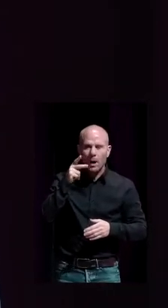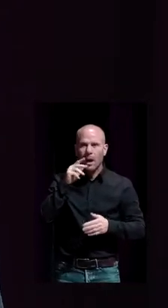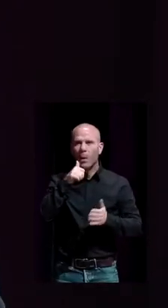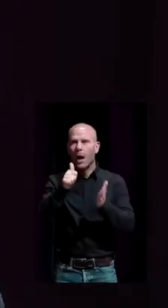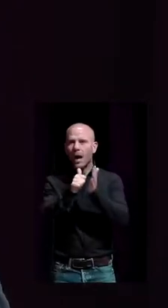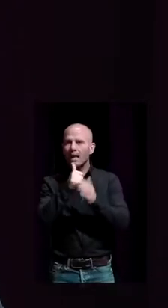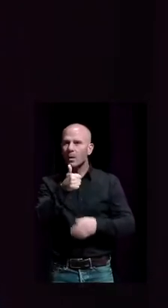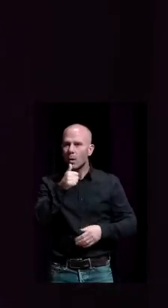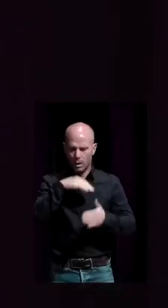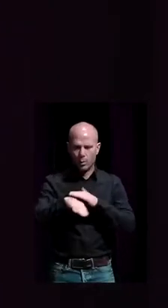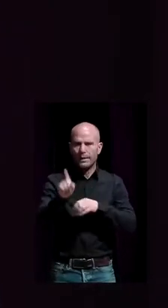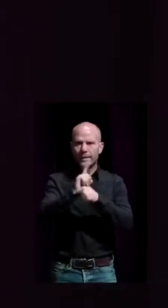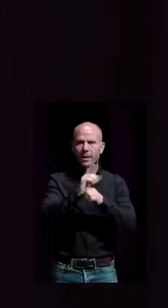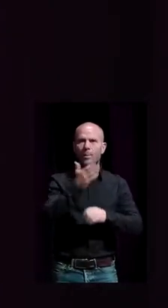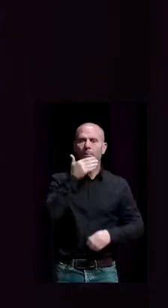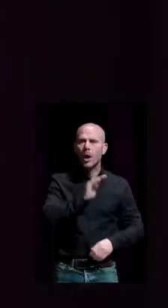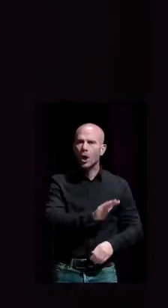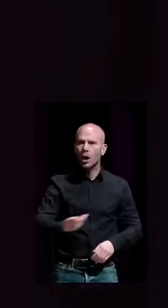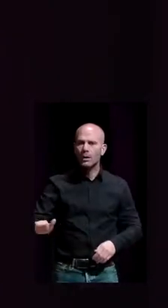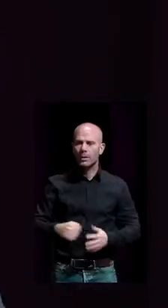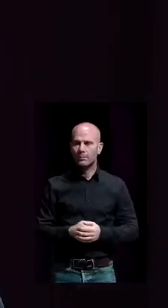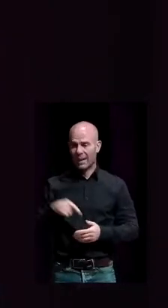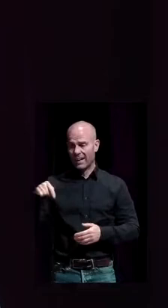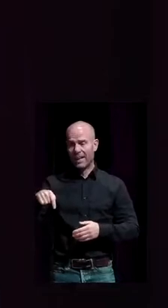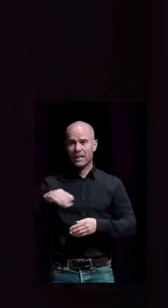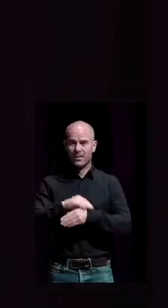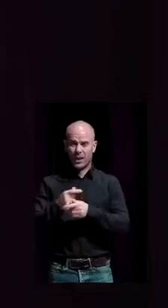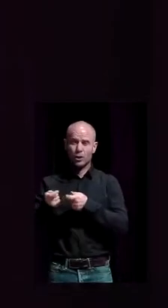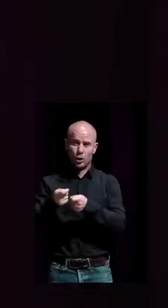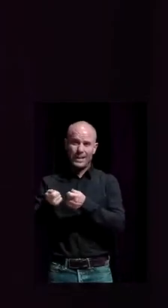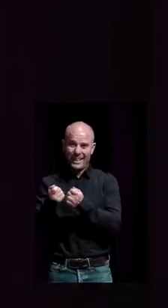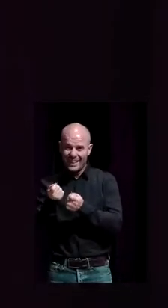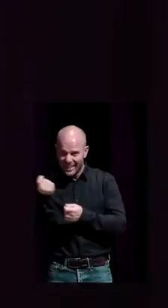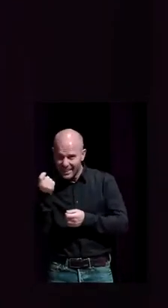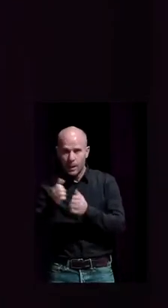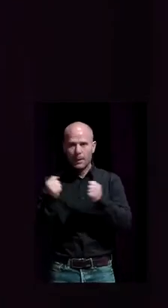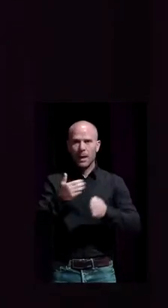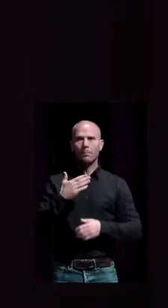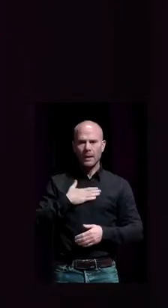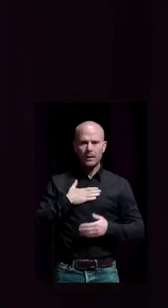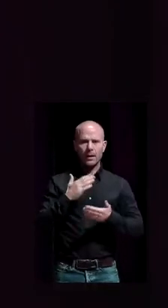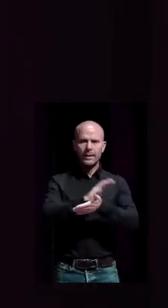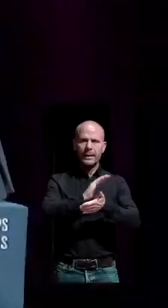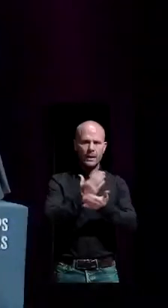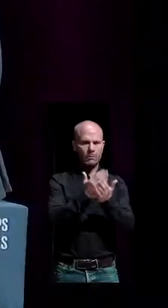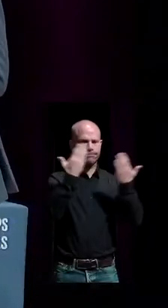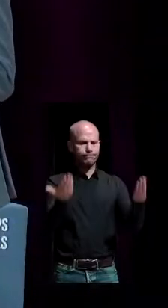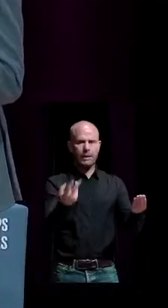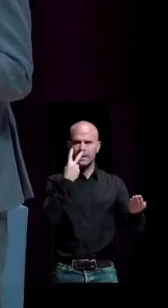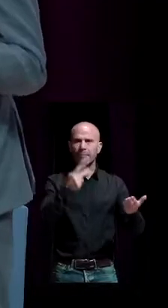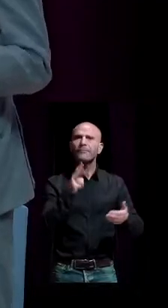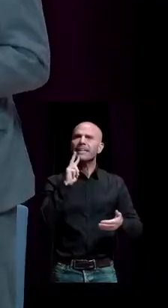barndomen. En del av det där är reglerat i Sverige, men min dagstidning är i alla fall till hälften full av vinannonser. Jag vet inte hur det är i